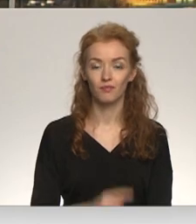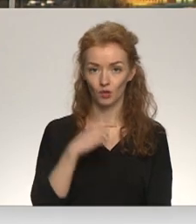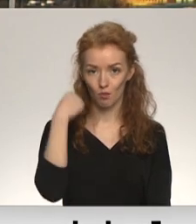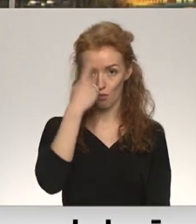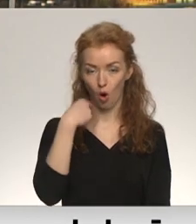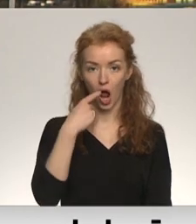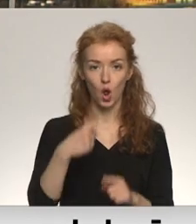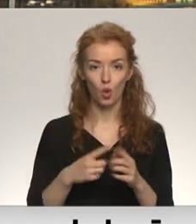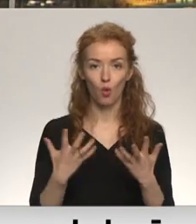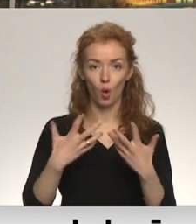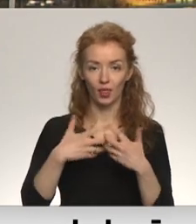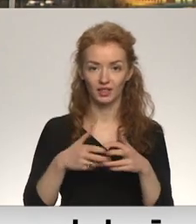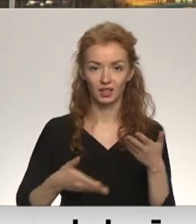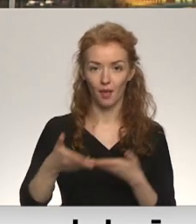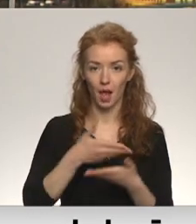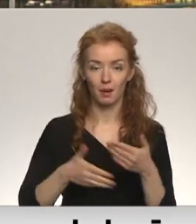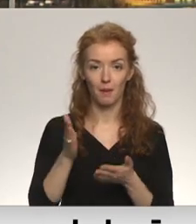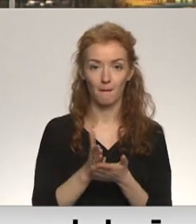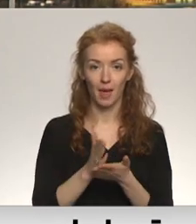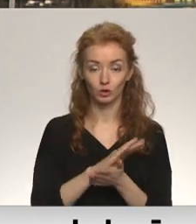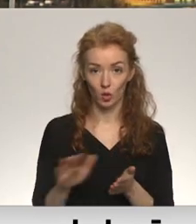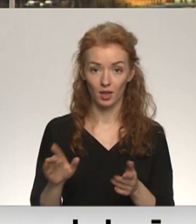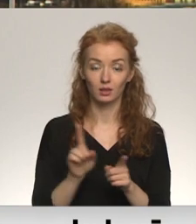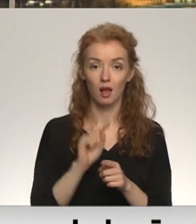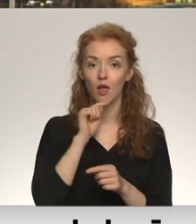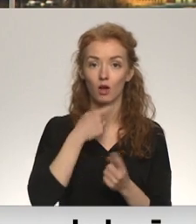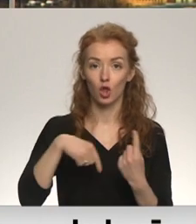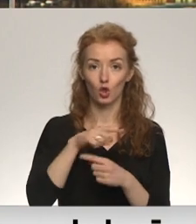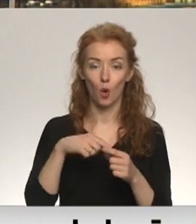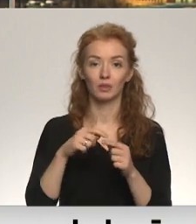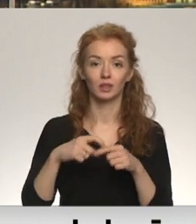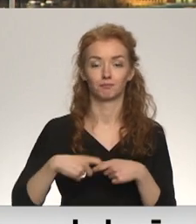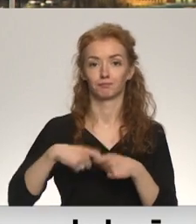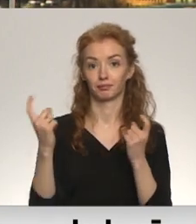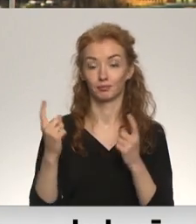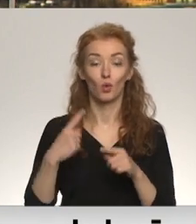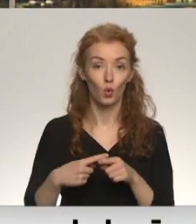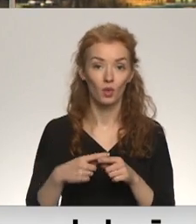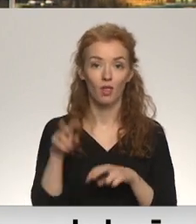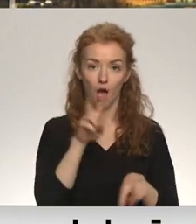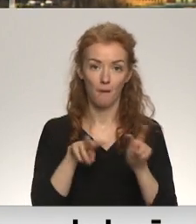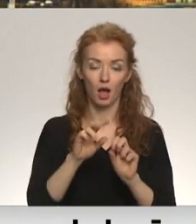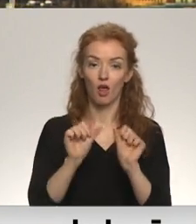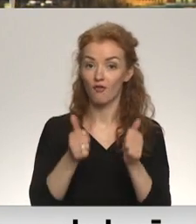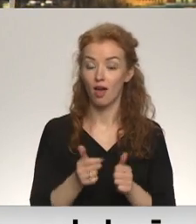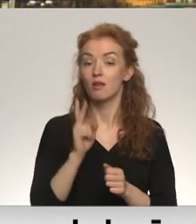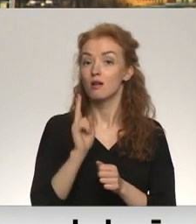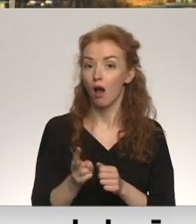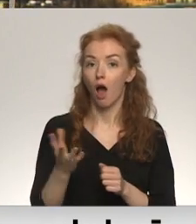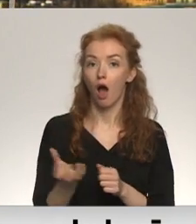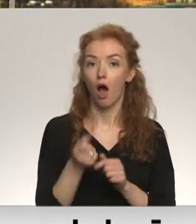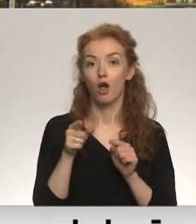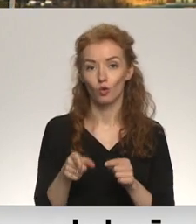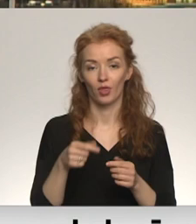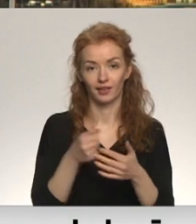Morālajai un politiskajai sadarbībai beidzoties arī ekonomiskās saites ar Krieviju zūd un ir jāmeklē veidi, kā ar to